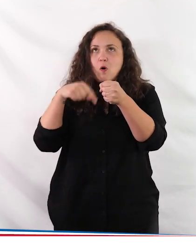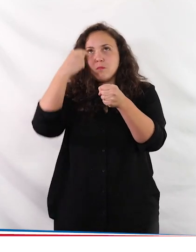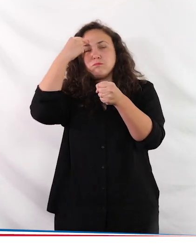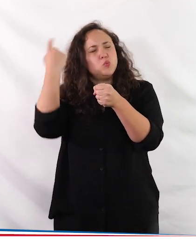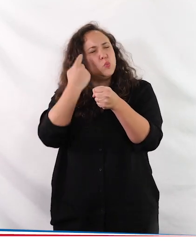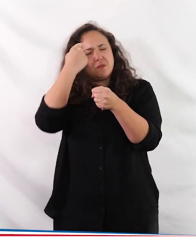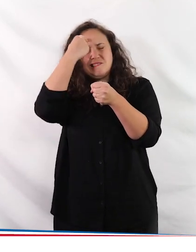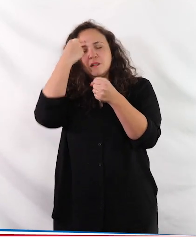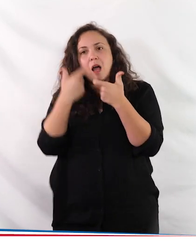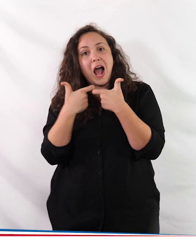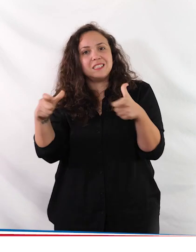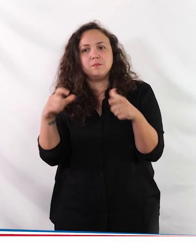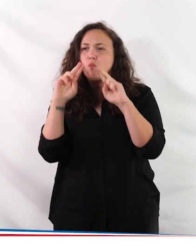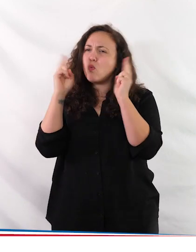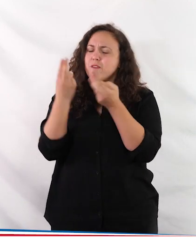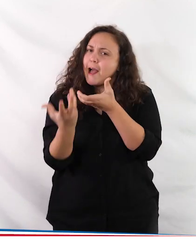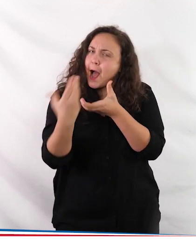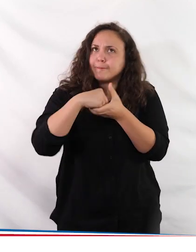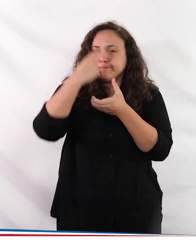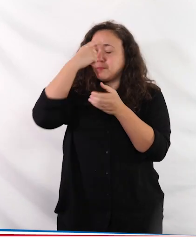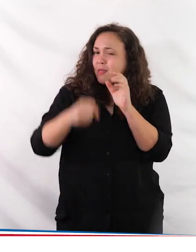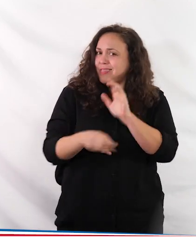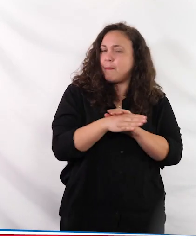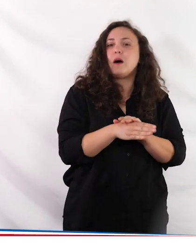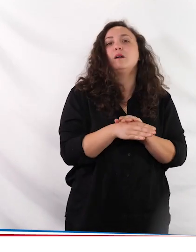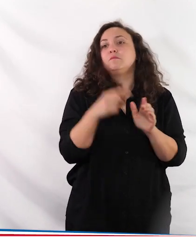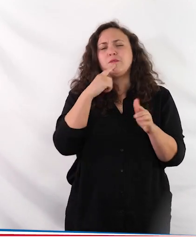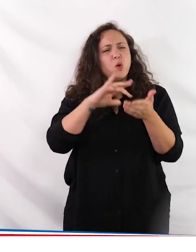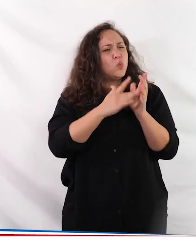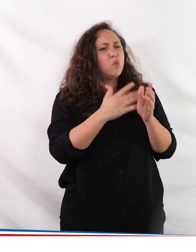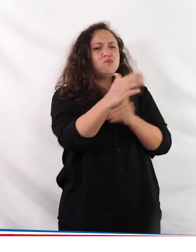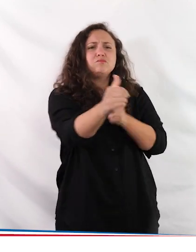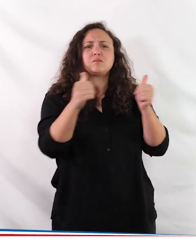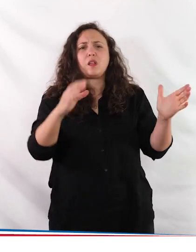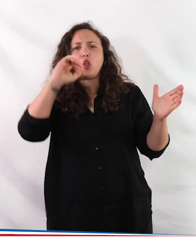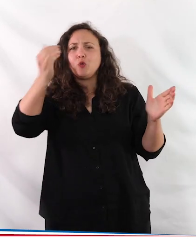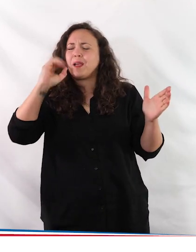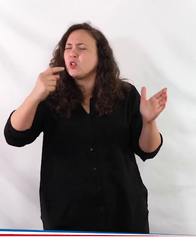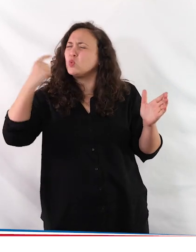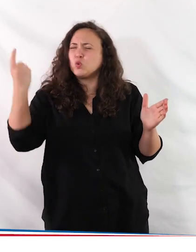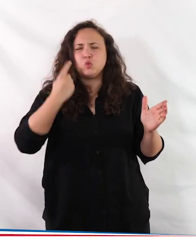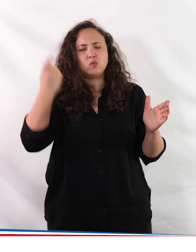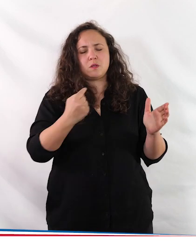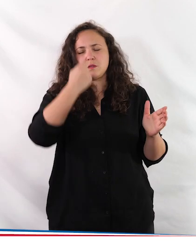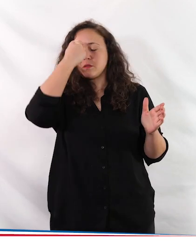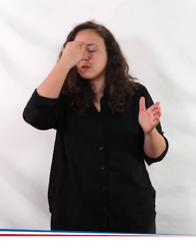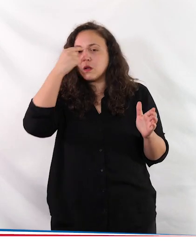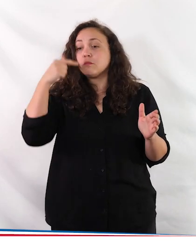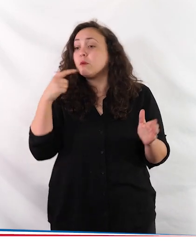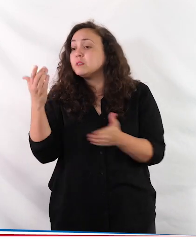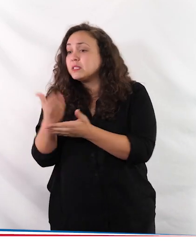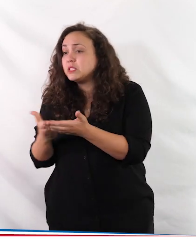aussi que pour tous ceux qui travaillent sur le numérique, c'est-à-dire tout le secteur du numérique, il y ait la prise en compte